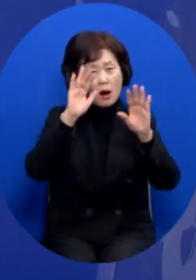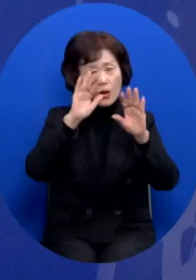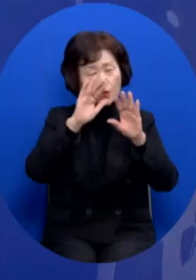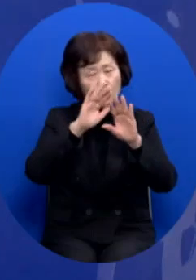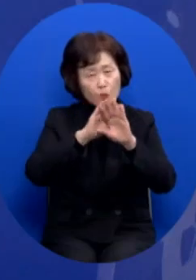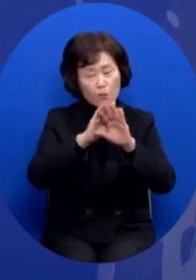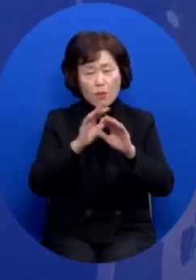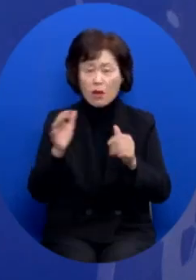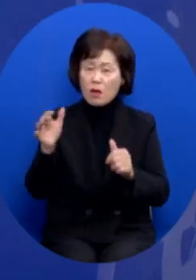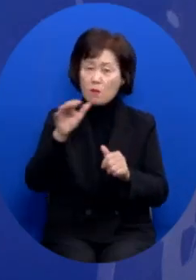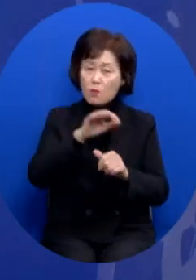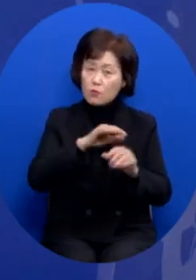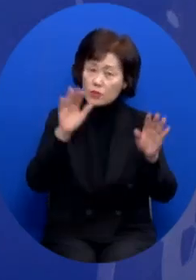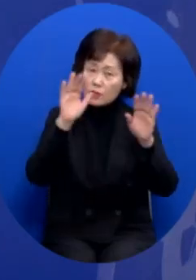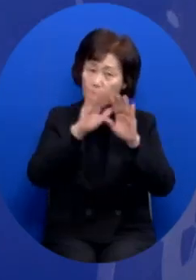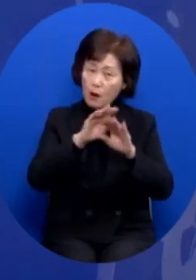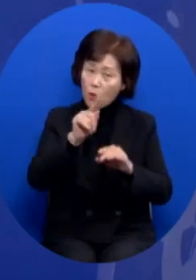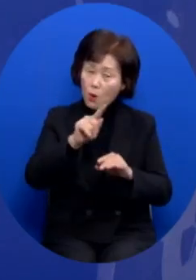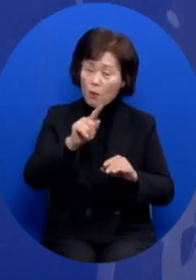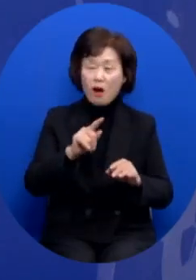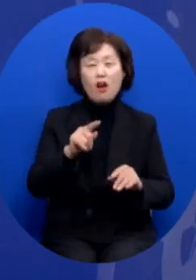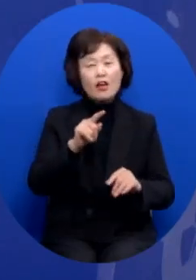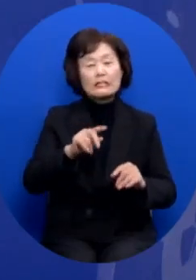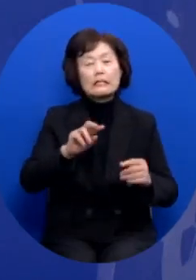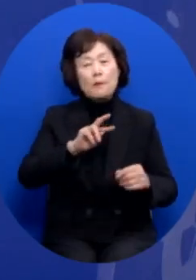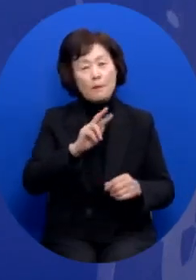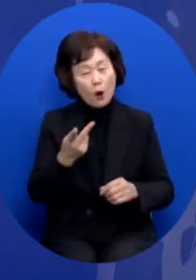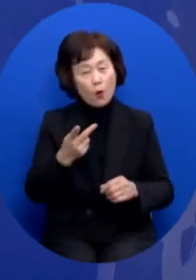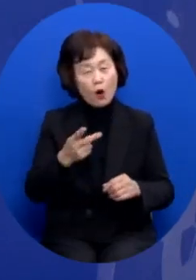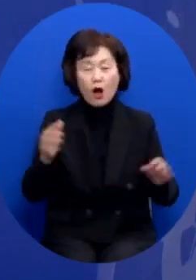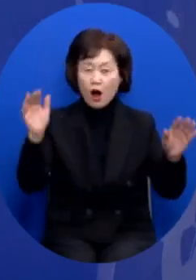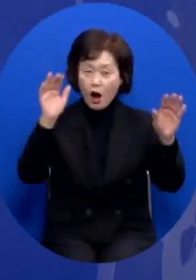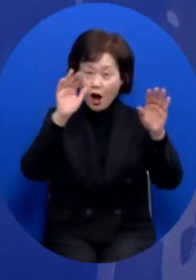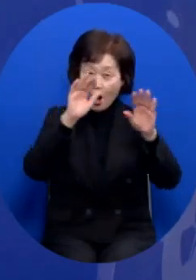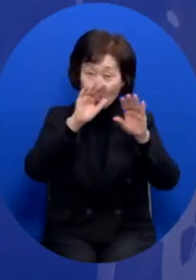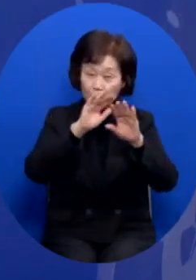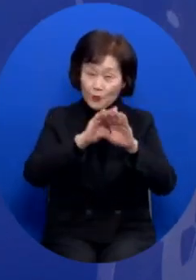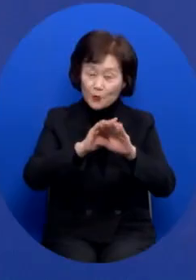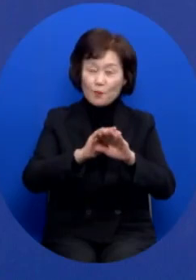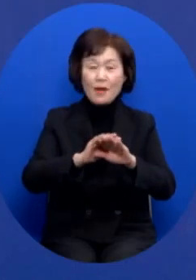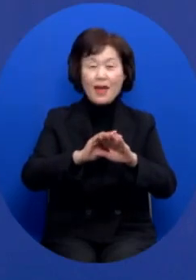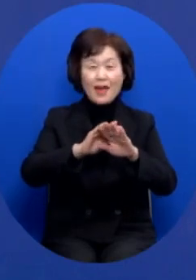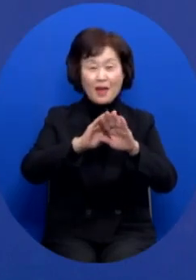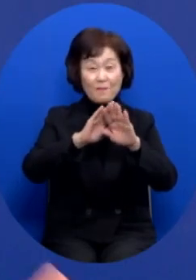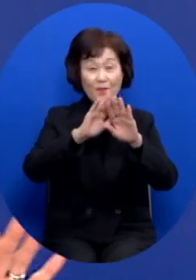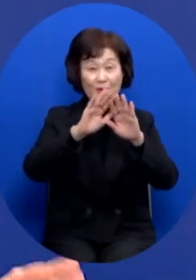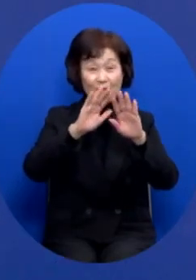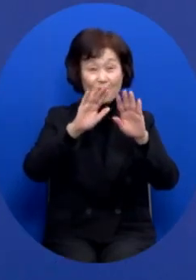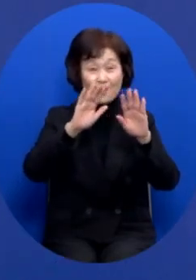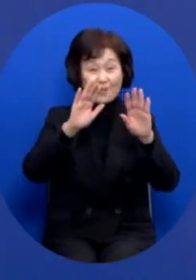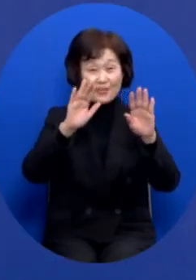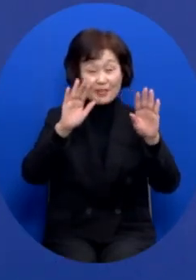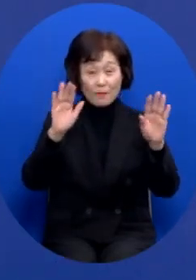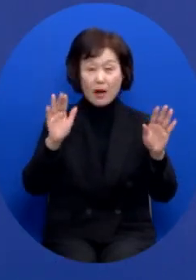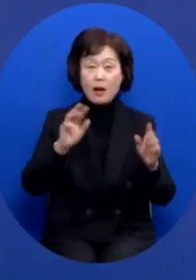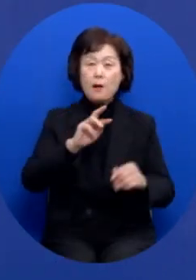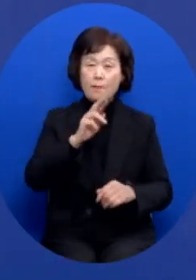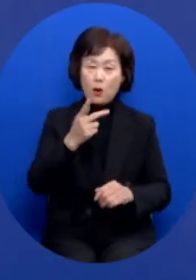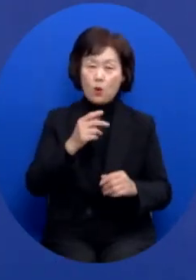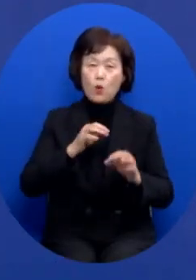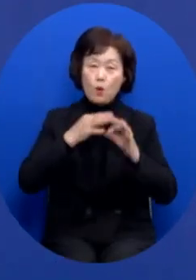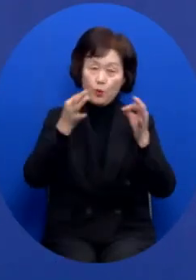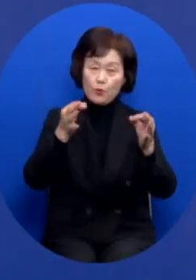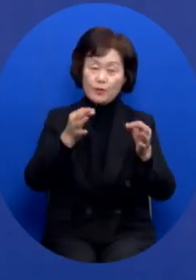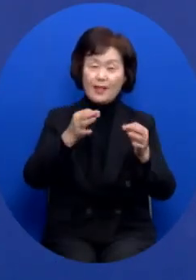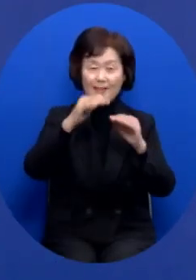네. 이를 어둠이 거친 밤으로 바꿔 부르자 이런 제안입니다. 오, 언뜻 듣기에는 아예 반대되는 의미 같은데 네, 좀 더